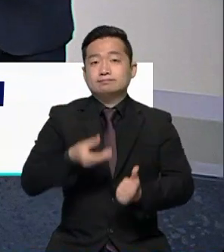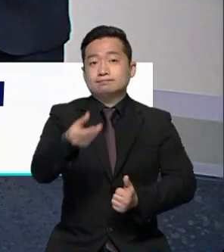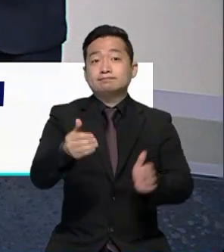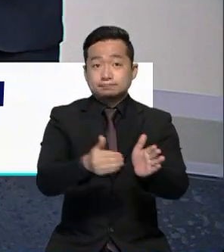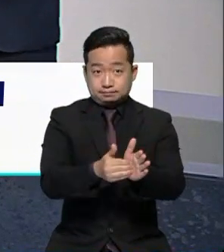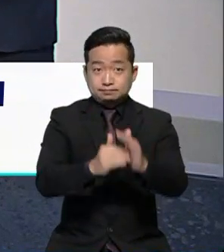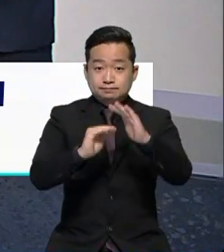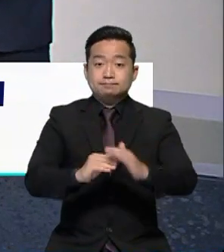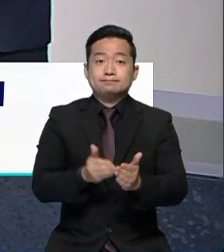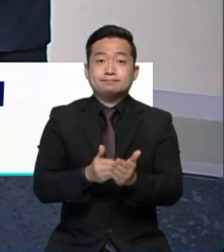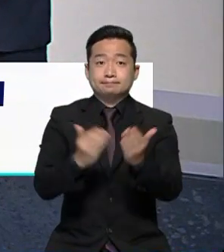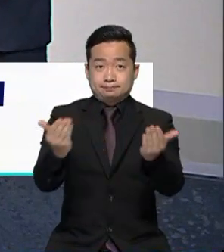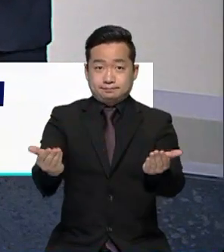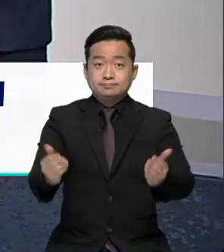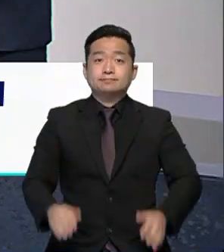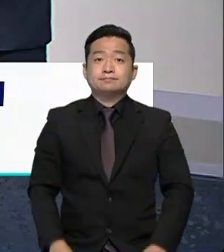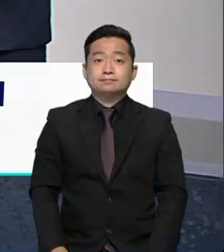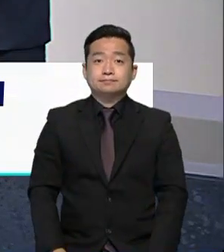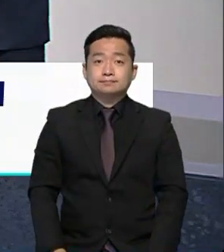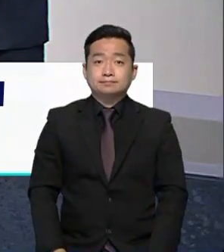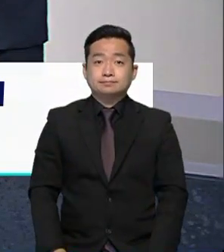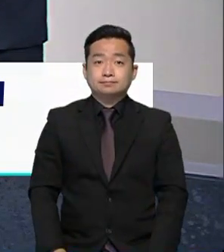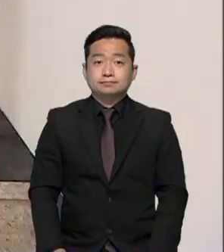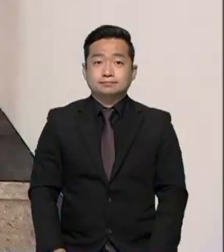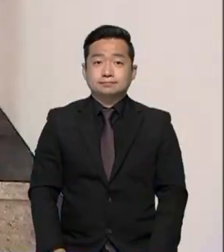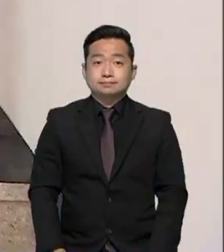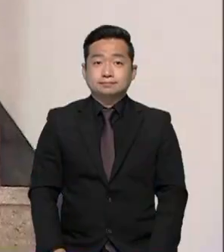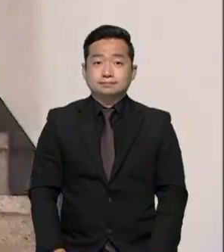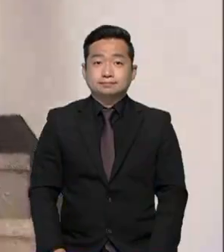이 소식은 김관진 기자입니다.